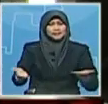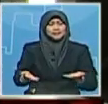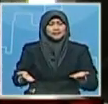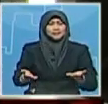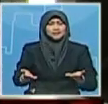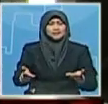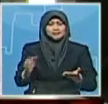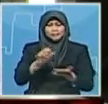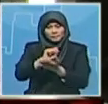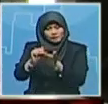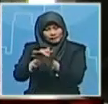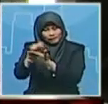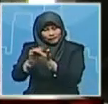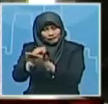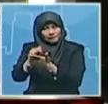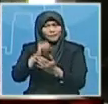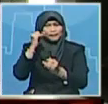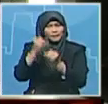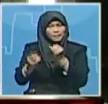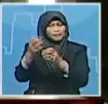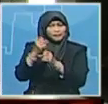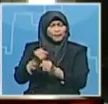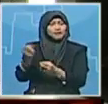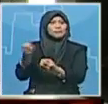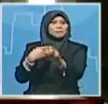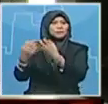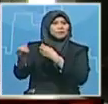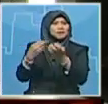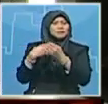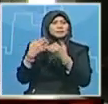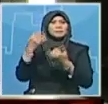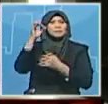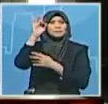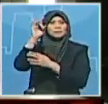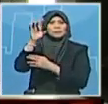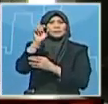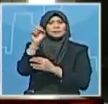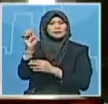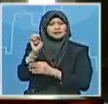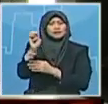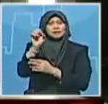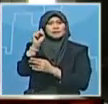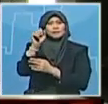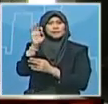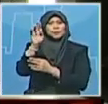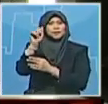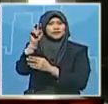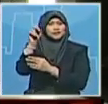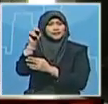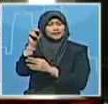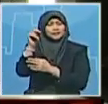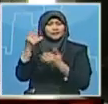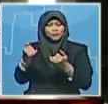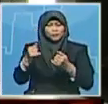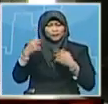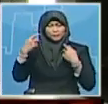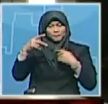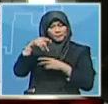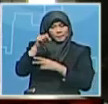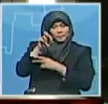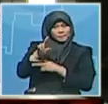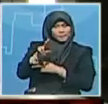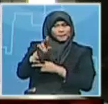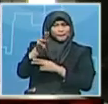terus menyiasat dan akhirnya dapat maklumat. Dan insyaAllah Encik Saifuddin untuk bypass Pasir Mas ini akan